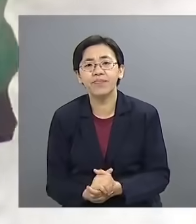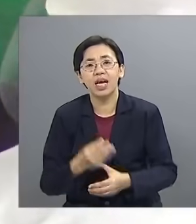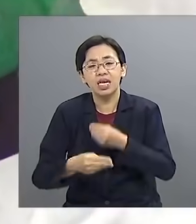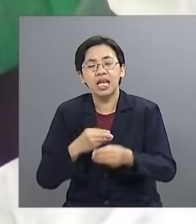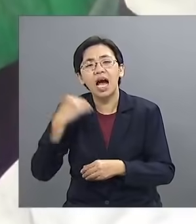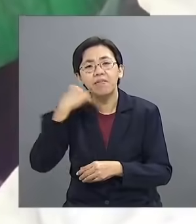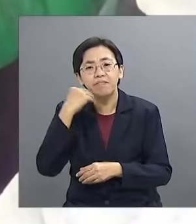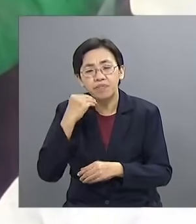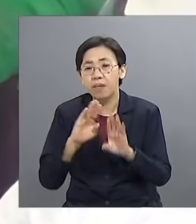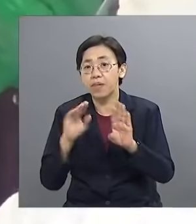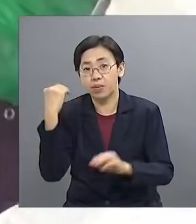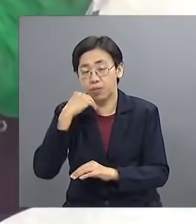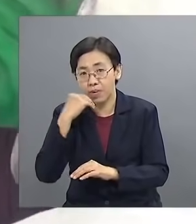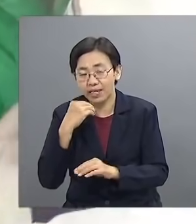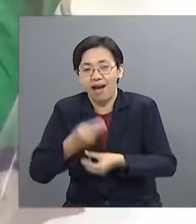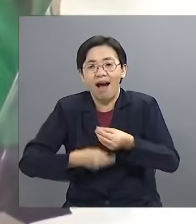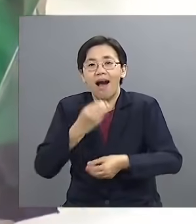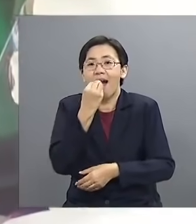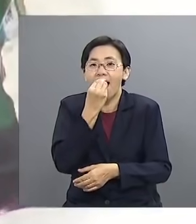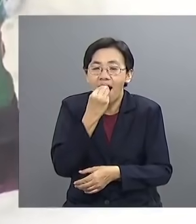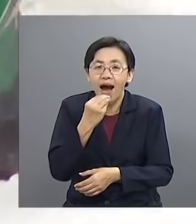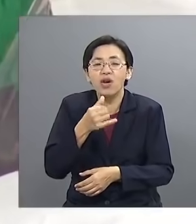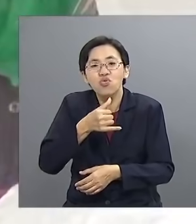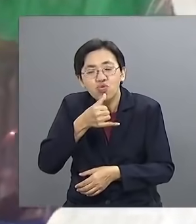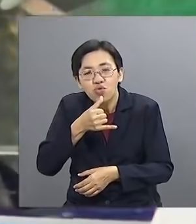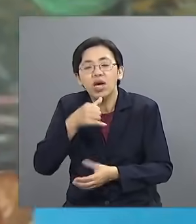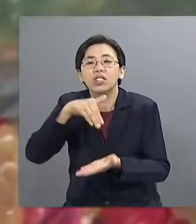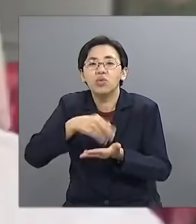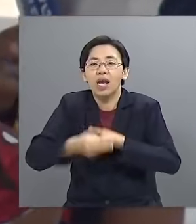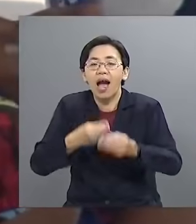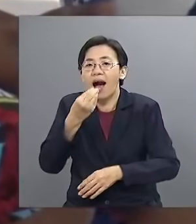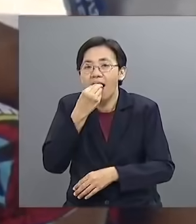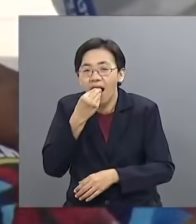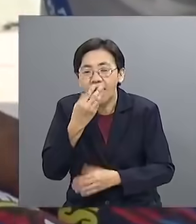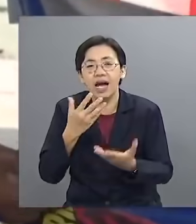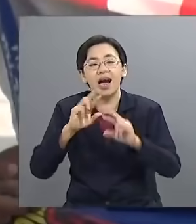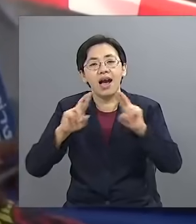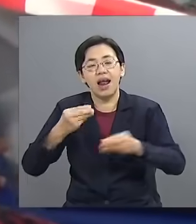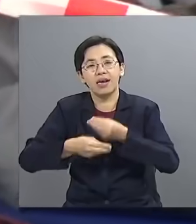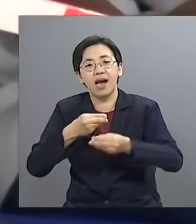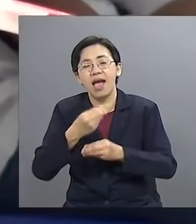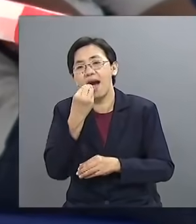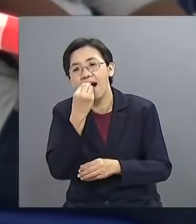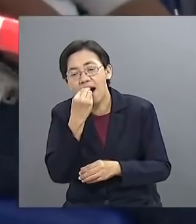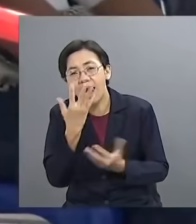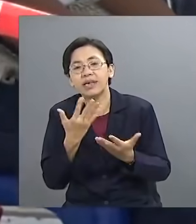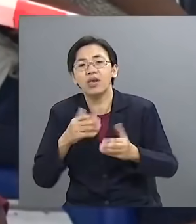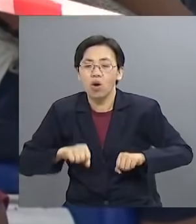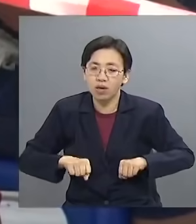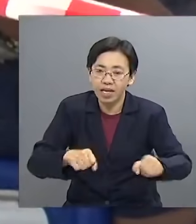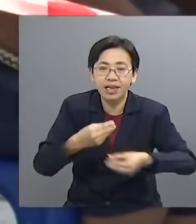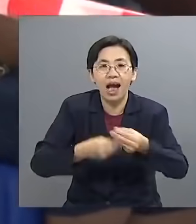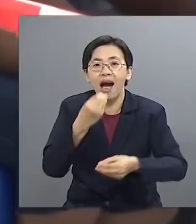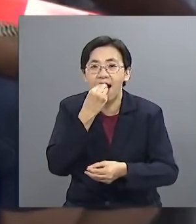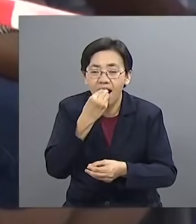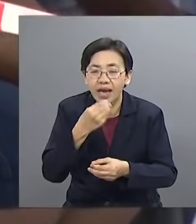สถานที่จำหน่ายอาหารและเครื่องดื่มศูนย์จำหน่ายอาหารและเครื่องดื่มร้านจำหน่ายอาหารและเครื่องดื่มรถเข็นจำหน่ายอาหารและเครื่องดื่ม